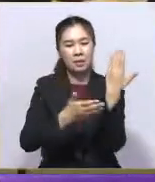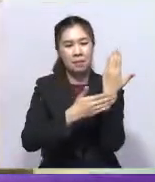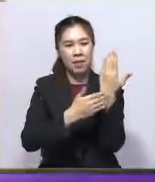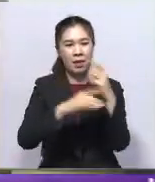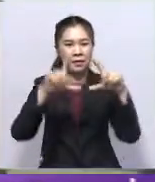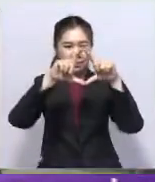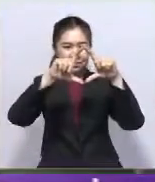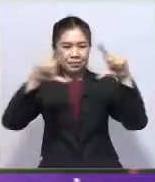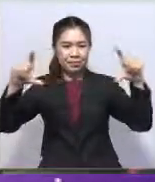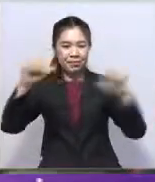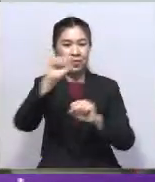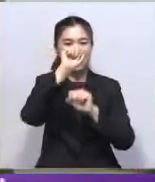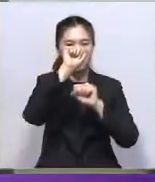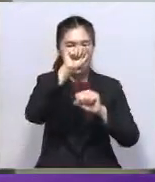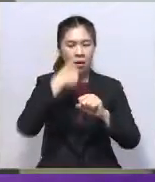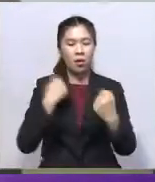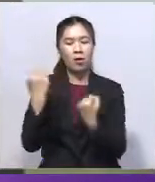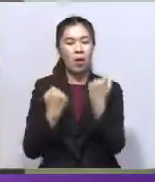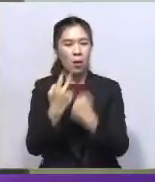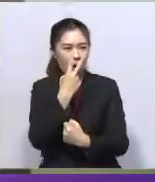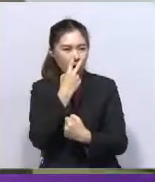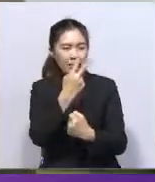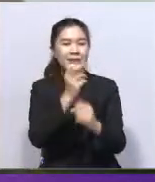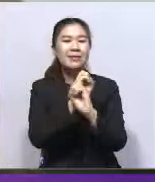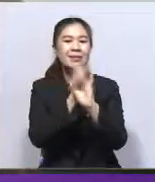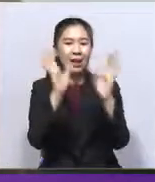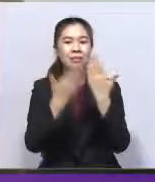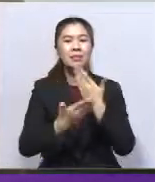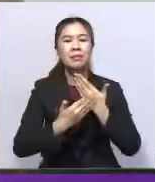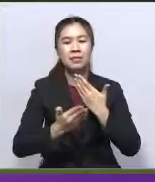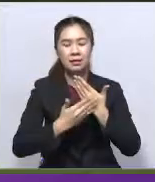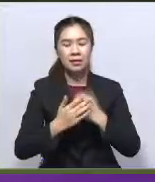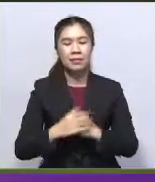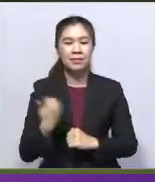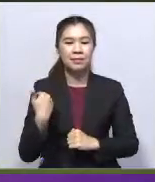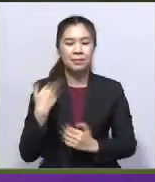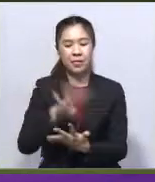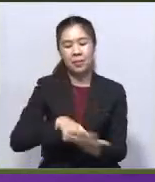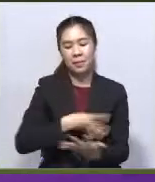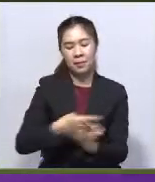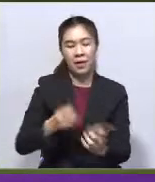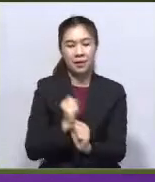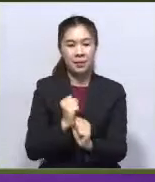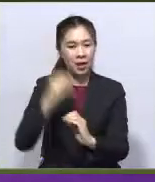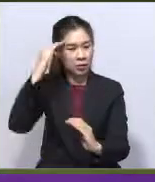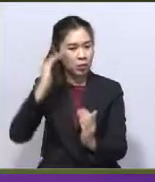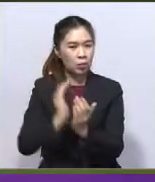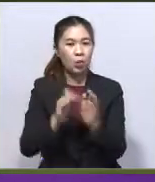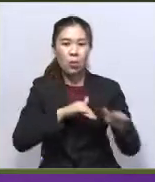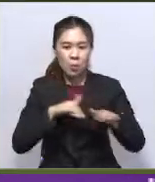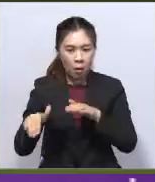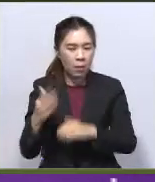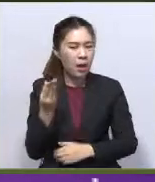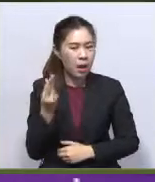งให้กับประชาชนสามารถมองเห็นได้อย่างชัดเจนแล้วก็ได้วางแผนการทำงานของตำรวจจราจรนะครับให้มีความพร้อมความรว